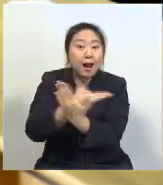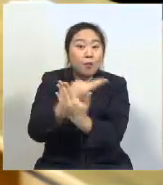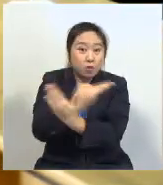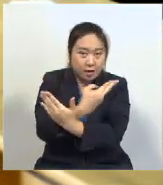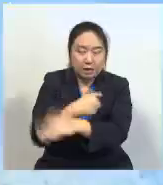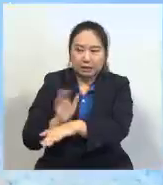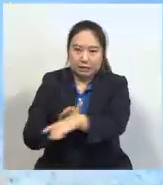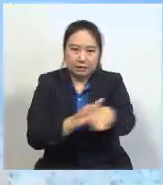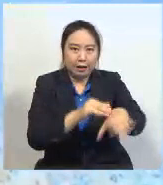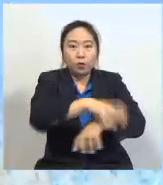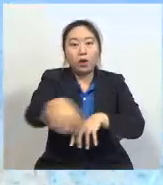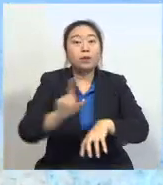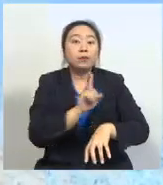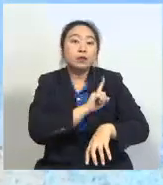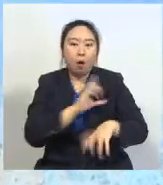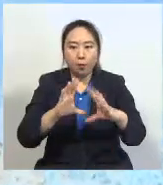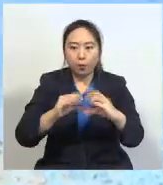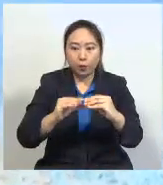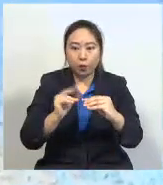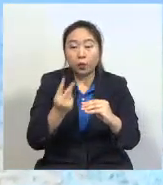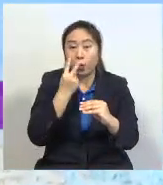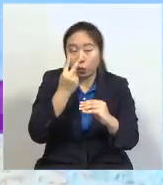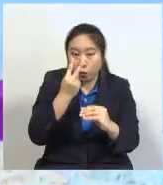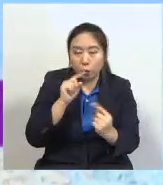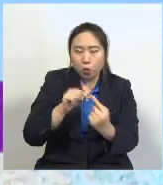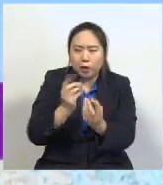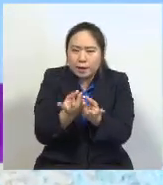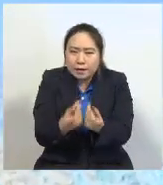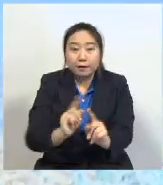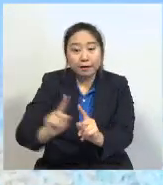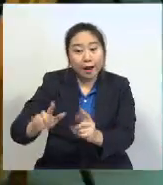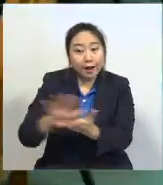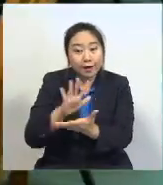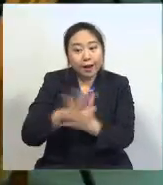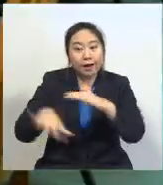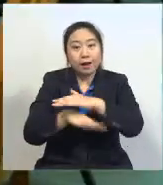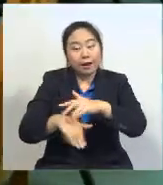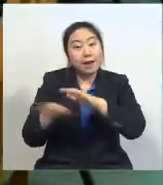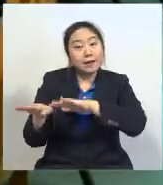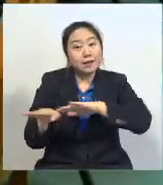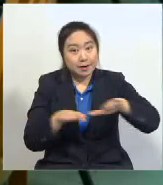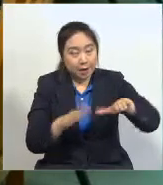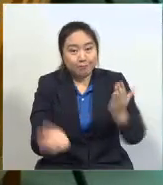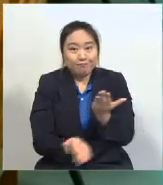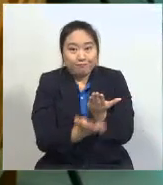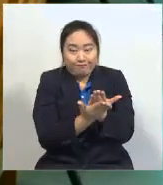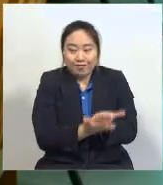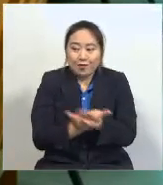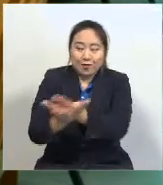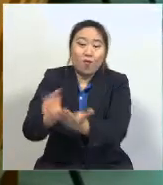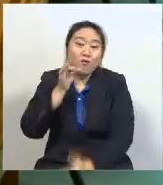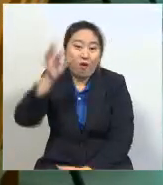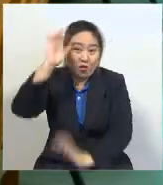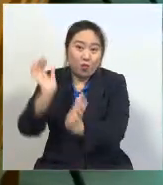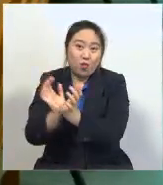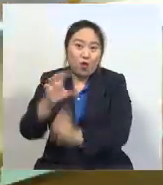มเจ้าหน้าที่ป่าไม้และหน่วยงานที่เกี่ยวข้องเพื่อติดตามความคืบหน้าและรายละเอียดการเตรียมเอกสารหลักฐานเพื่อที่จะใช้ประกอบการดำเนินการส่งแจ้งความ